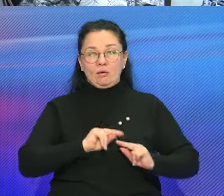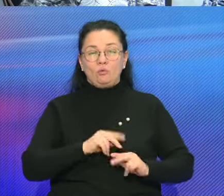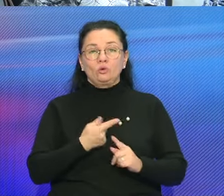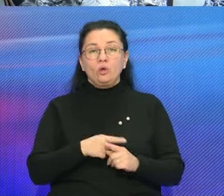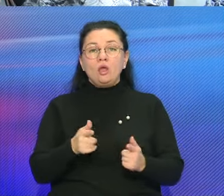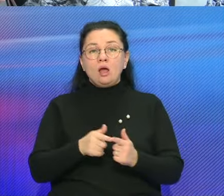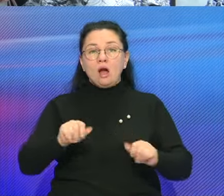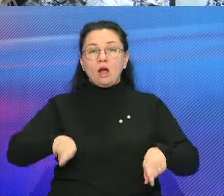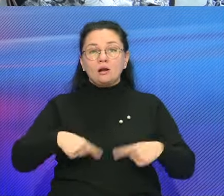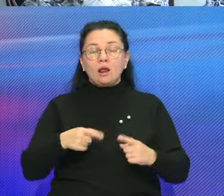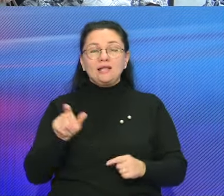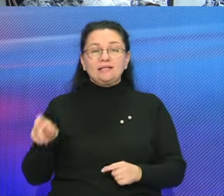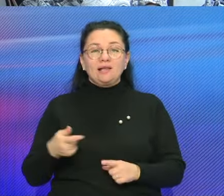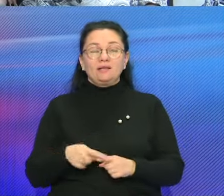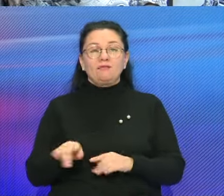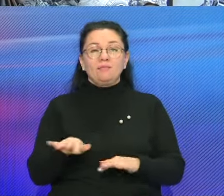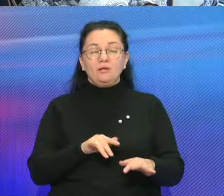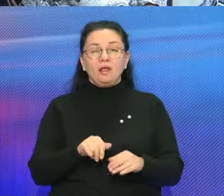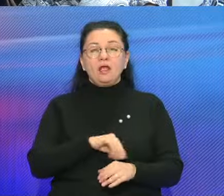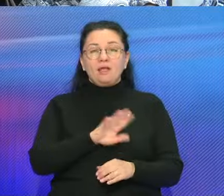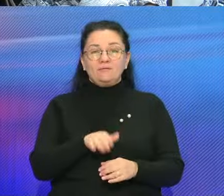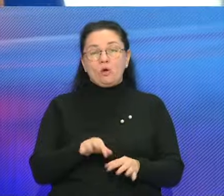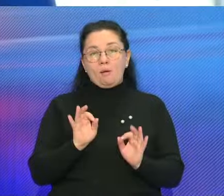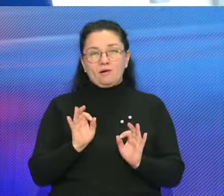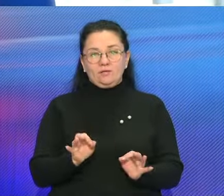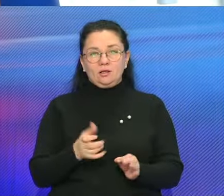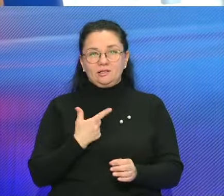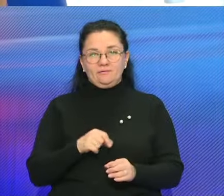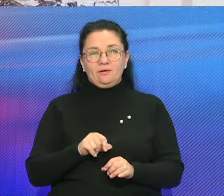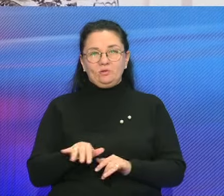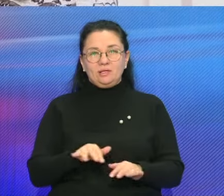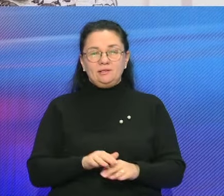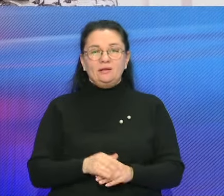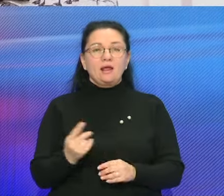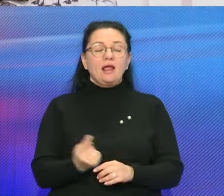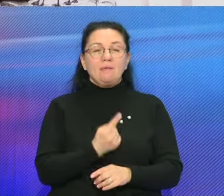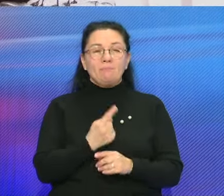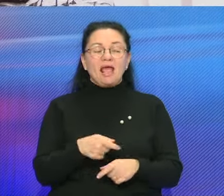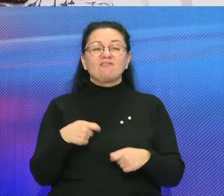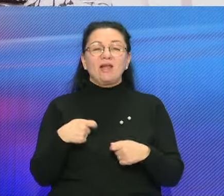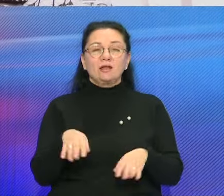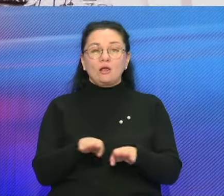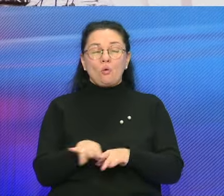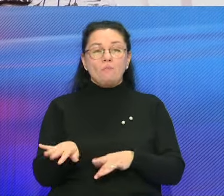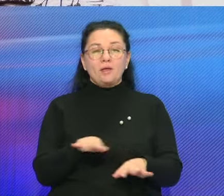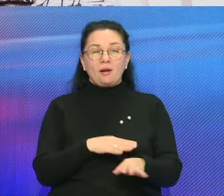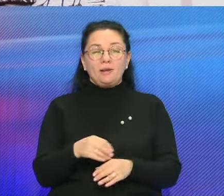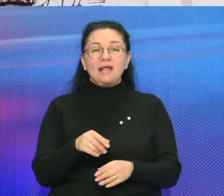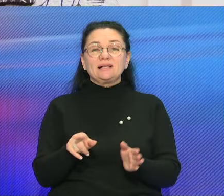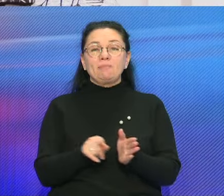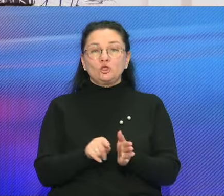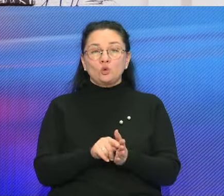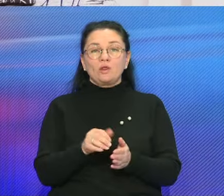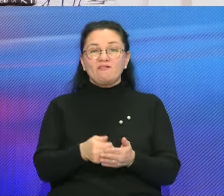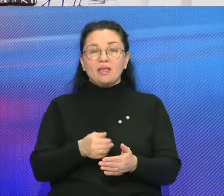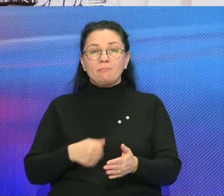арганізатараў дадзенае мерапрыемства цалкам сябе апраўдала. Первая ярмарка вакансий для лиц пенсионно-предпенсионного возраста,